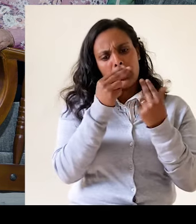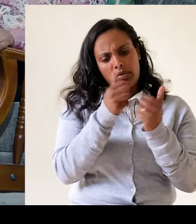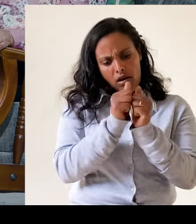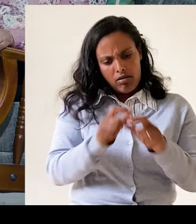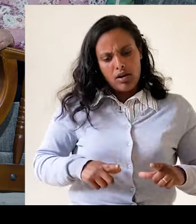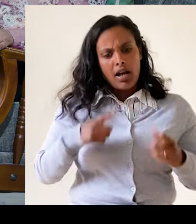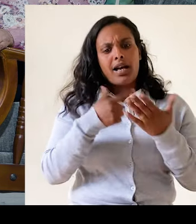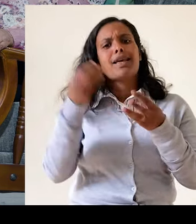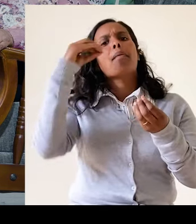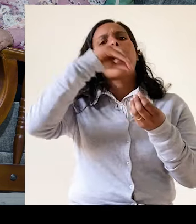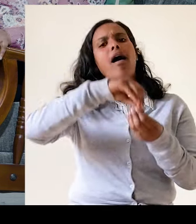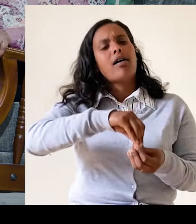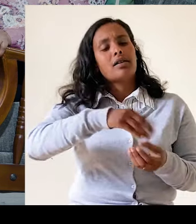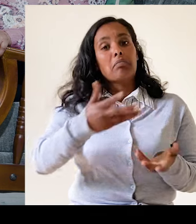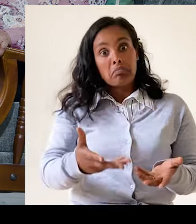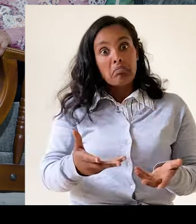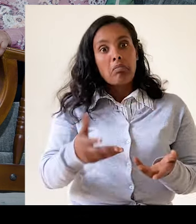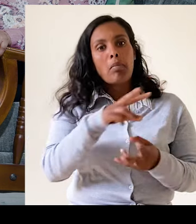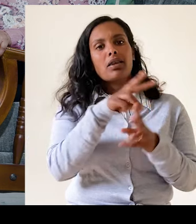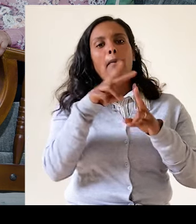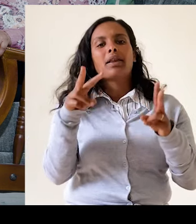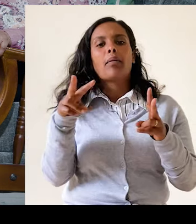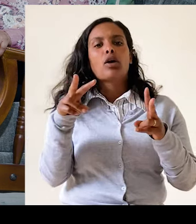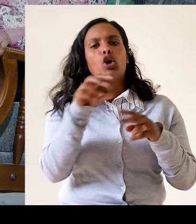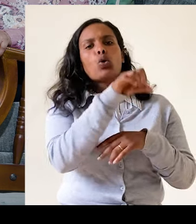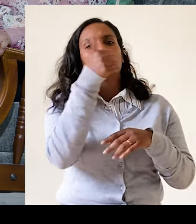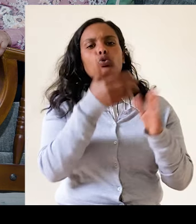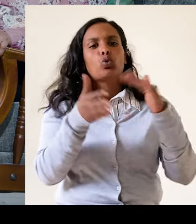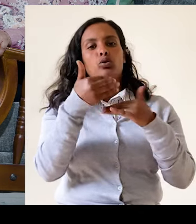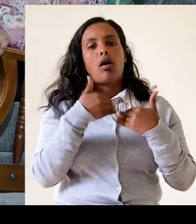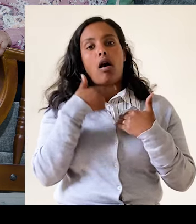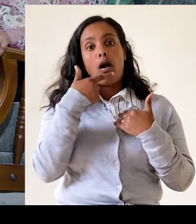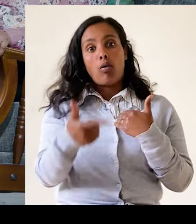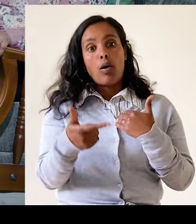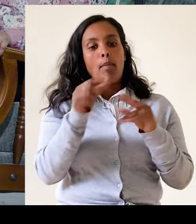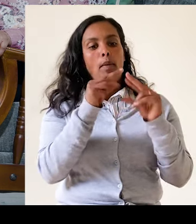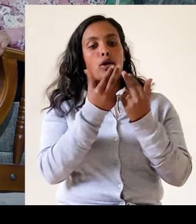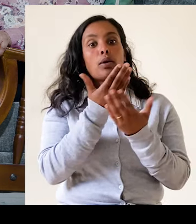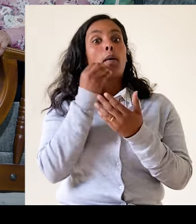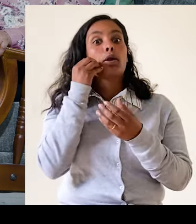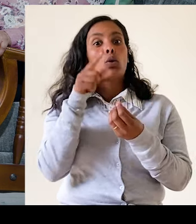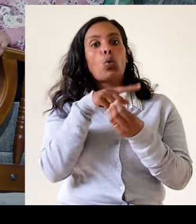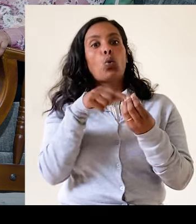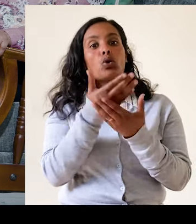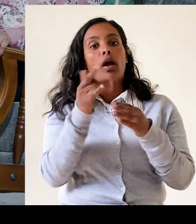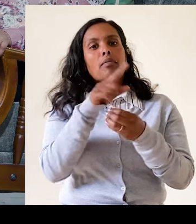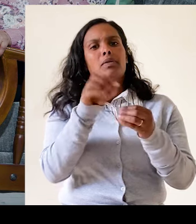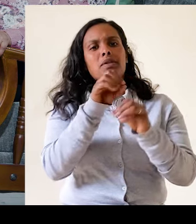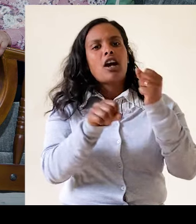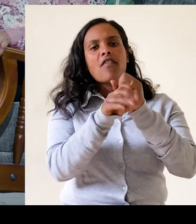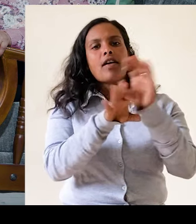ኑሪ። ከዚህ የባሰ በጣም ሌሎች ችግሮች አሉብን፣ በቤት ጉዳይ ዙሪያ ምንም አይነት